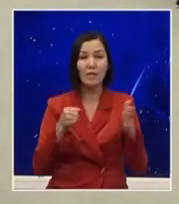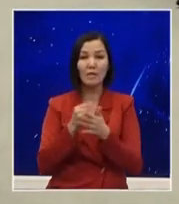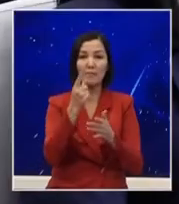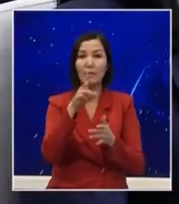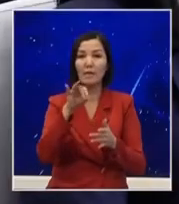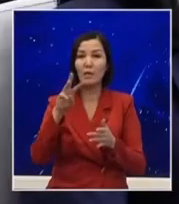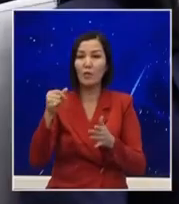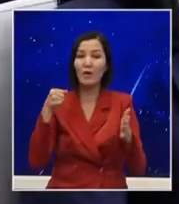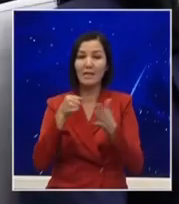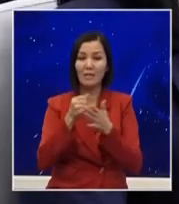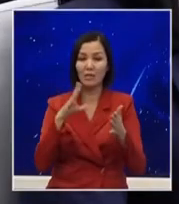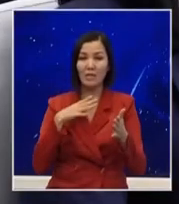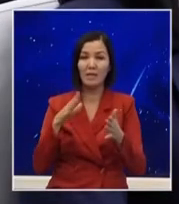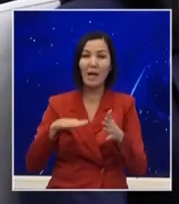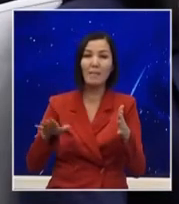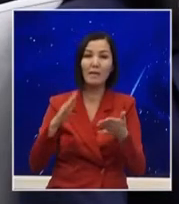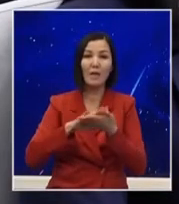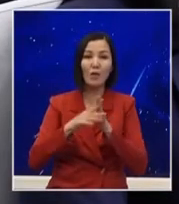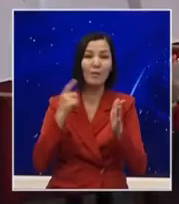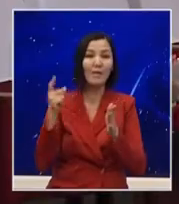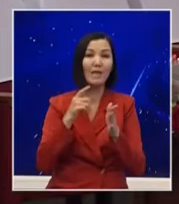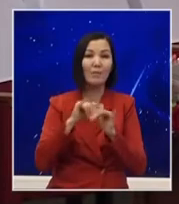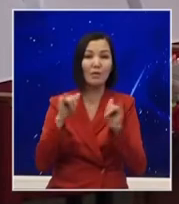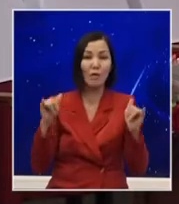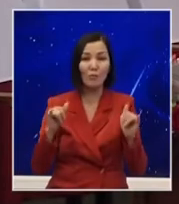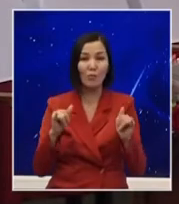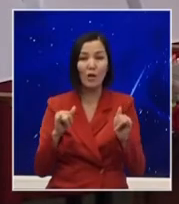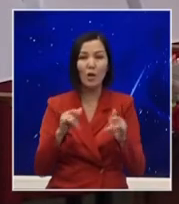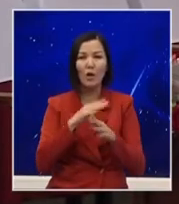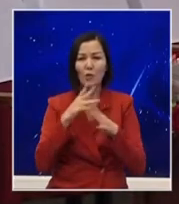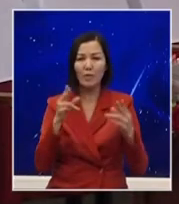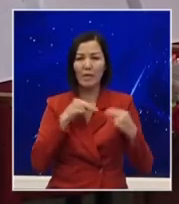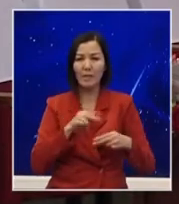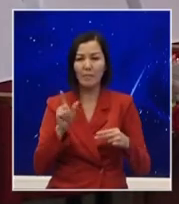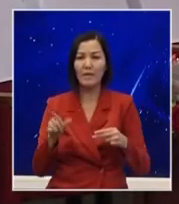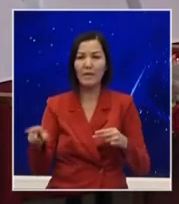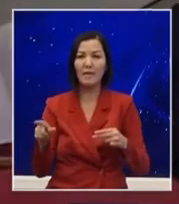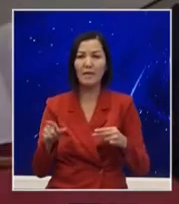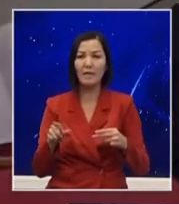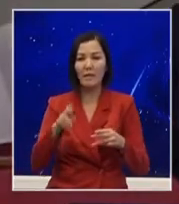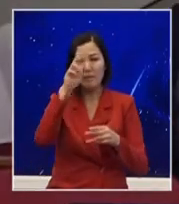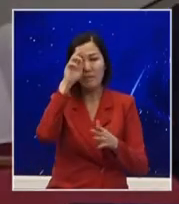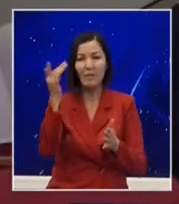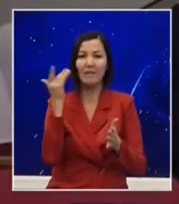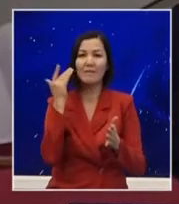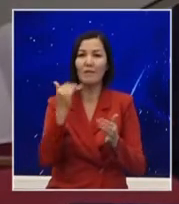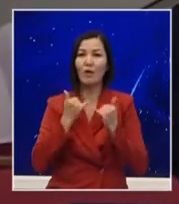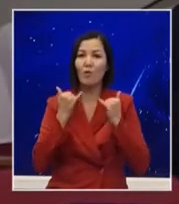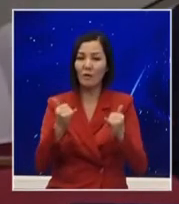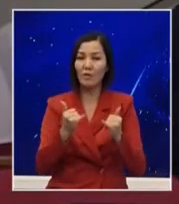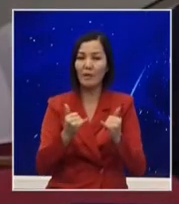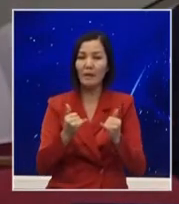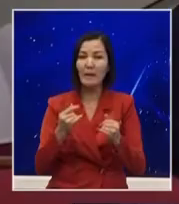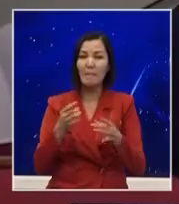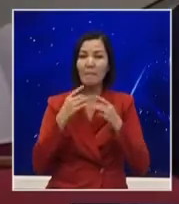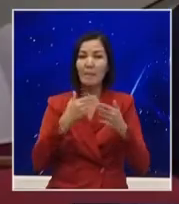триллион теңгеге жетеді. Аймақтың әлеуметтік экономикалық дамуына еселі еңбек еткендерді мемлекет ұмытқан емес. Тұңғыш президент күні